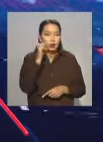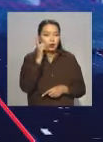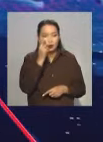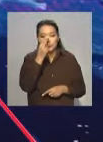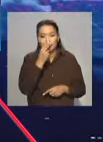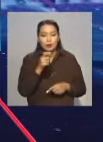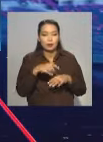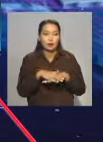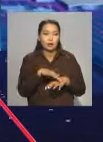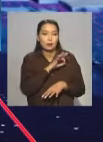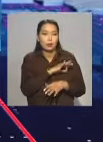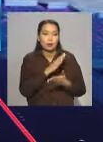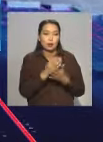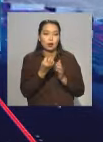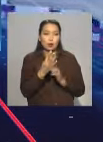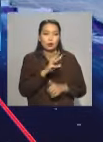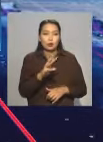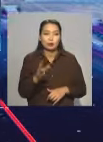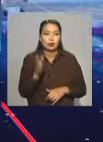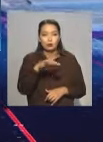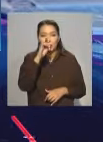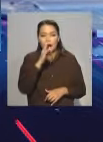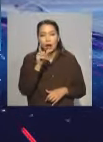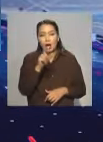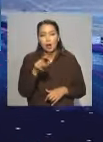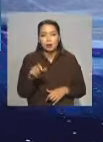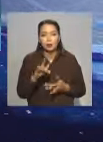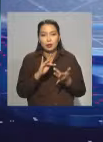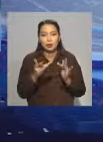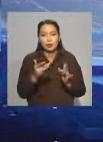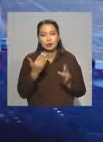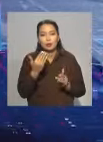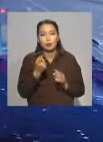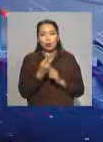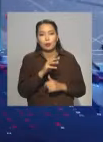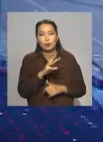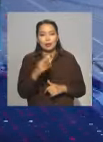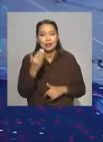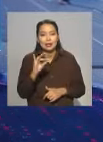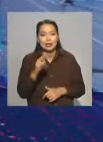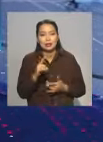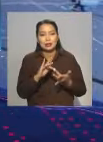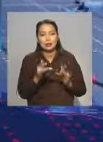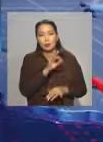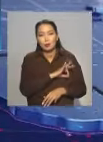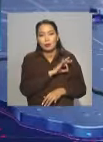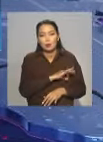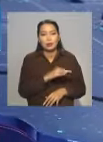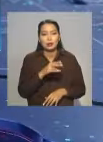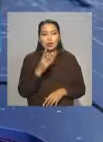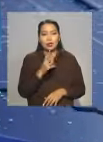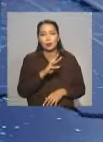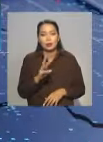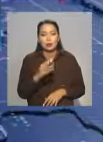жан көп. Елімізде 14 миллионға жуық адам әлеуметтік желіде отырады. Оның 11 миллионнан астамы Инстаграм желісін пайдаланса, 7 миллион